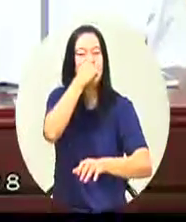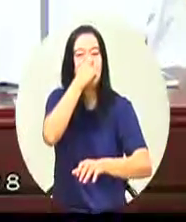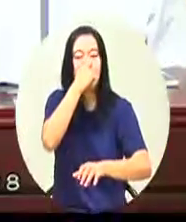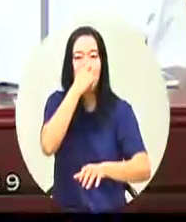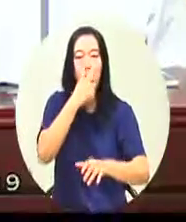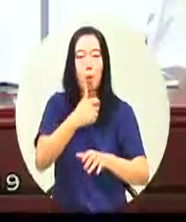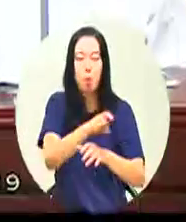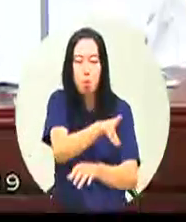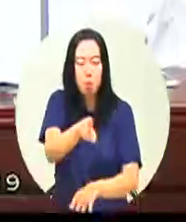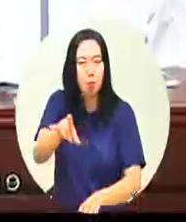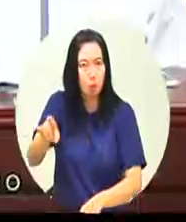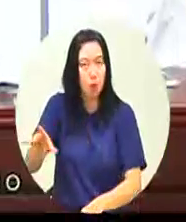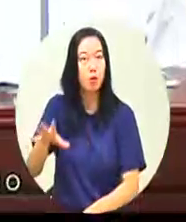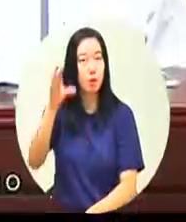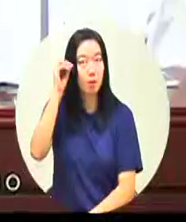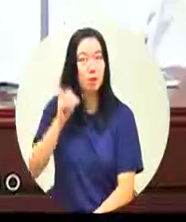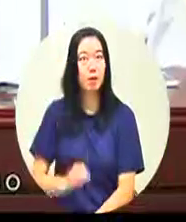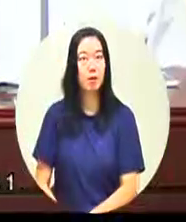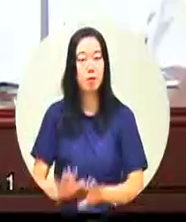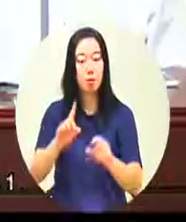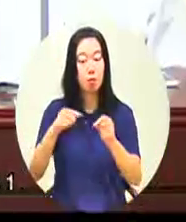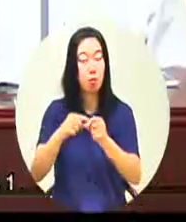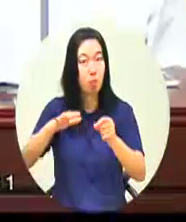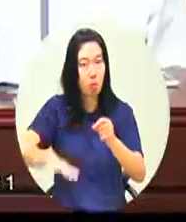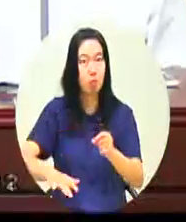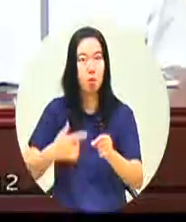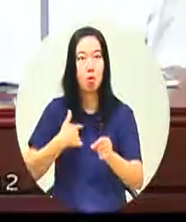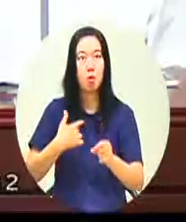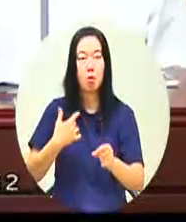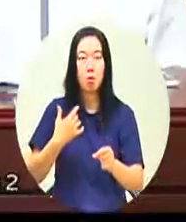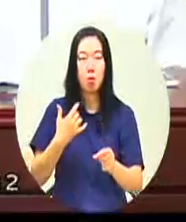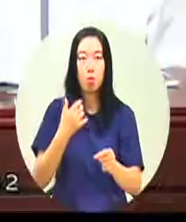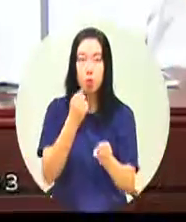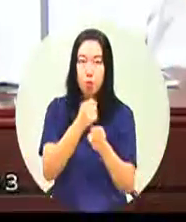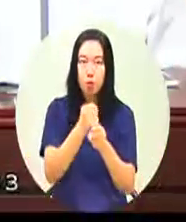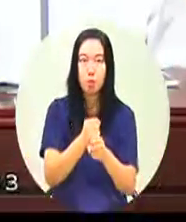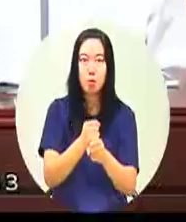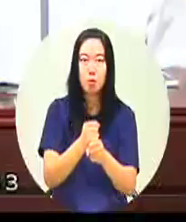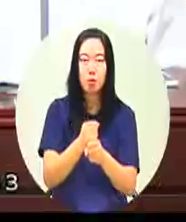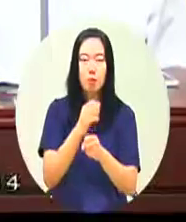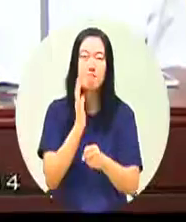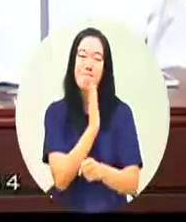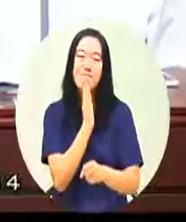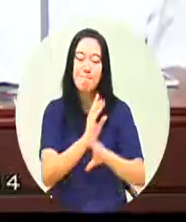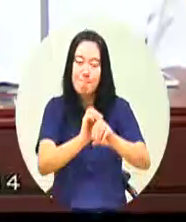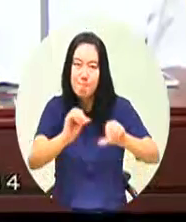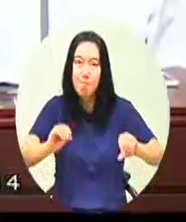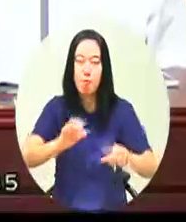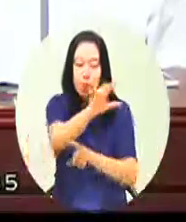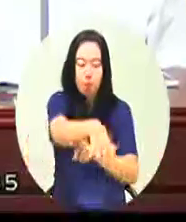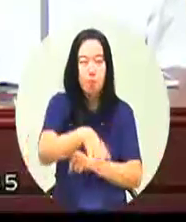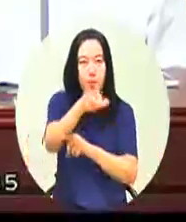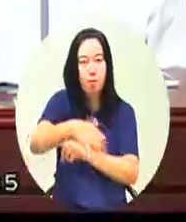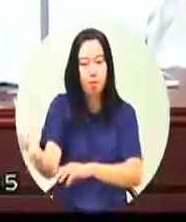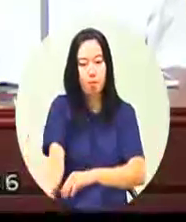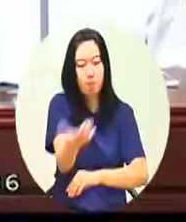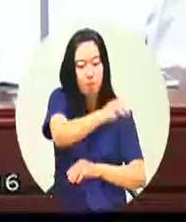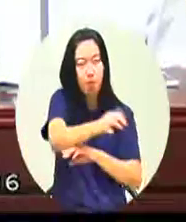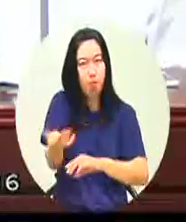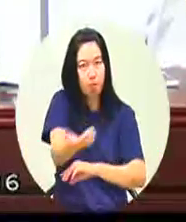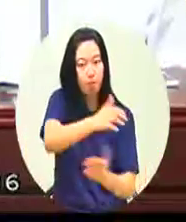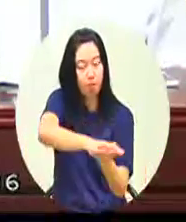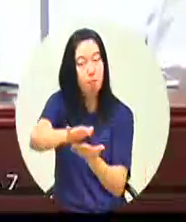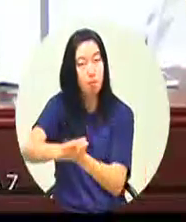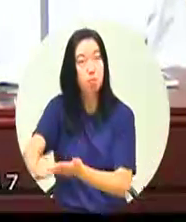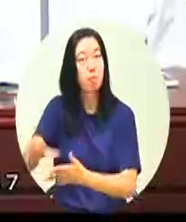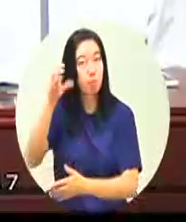所以我们在那个年底的话会比较大量的做这些淤土的清淤工作。那考潭排水的整治，我想它